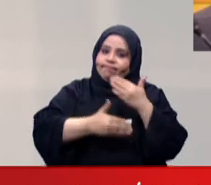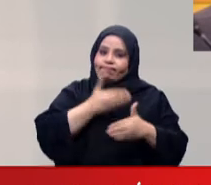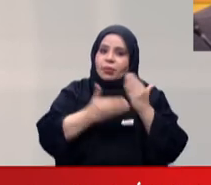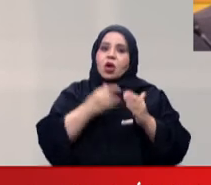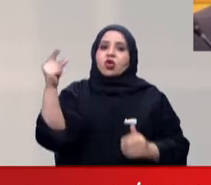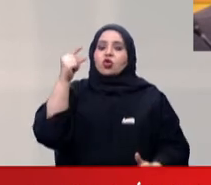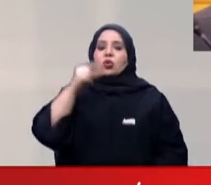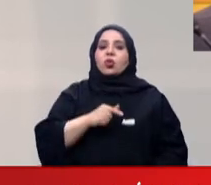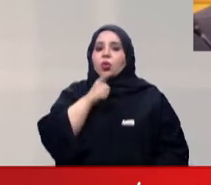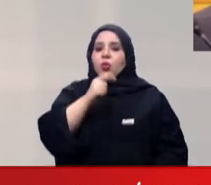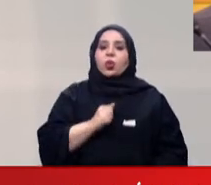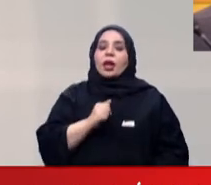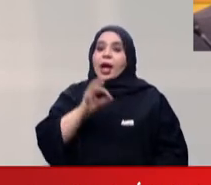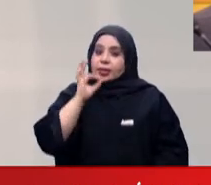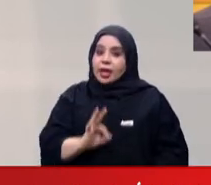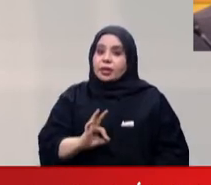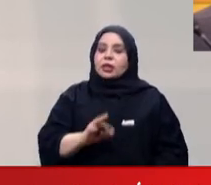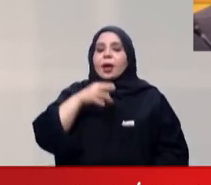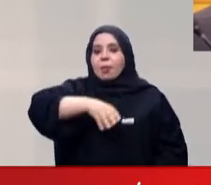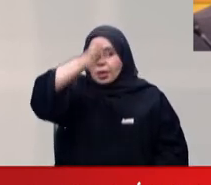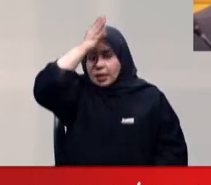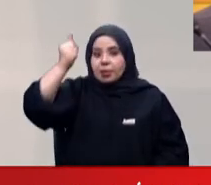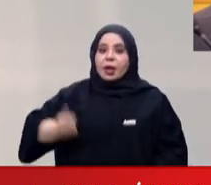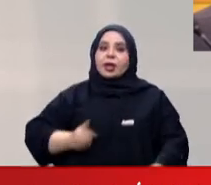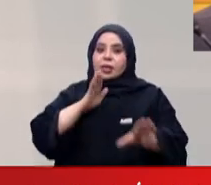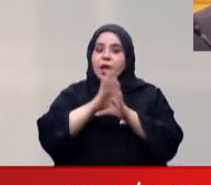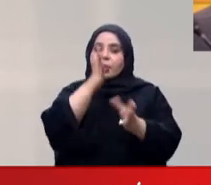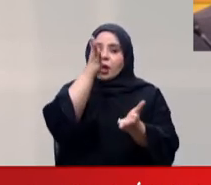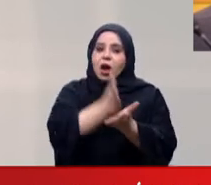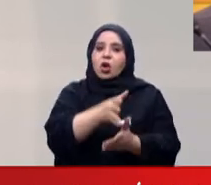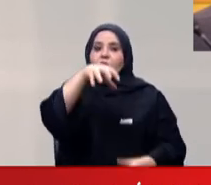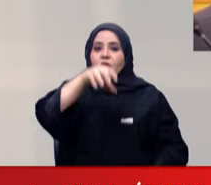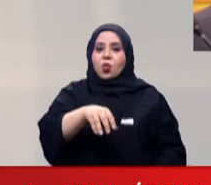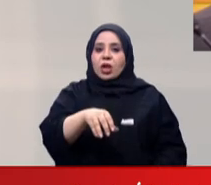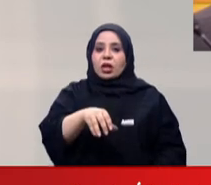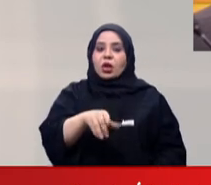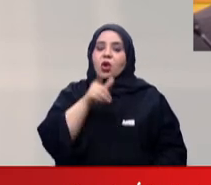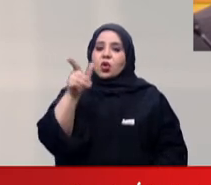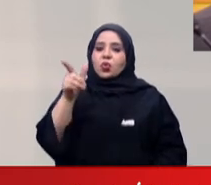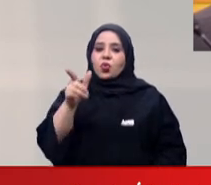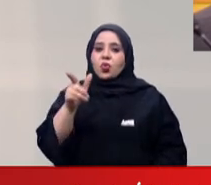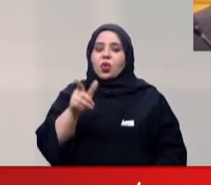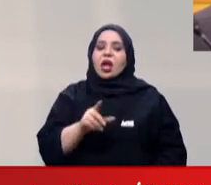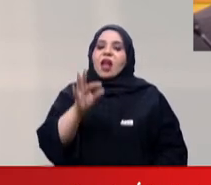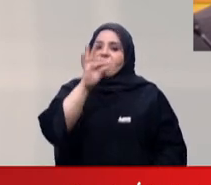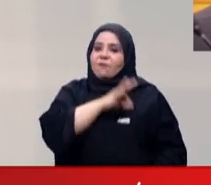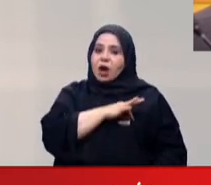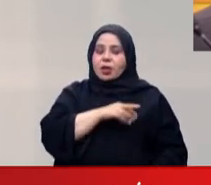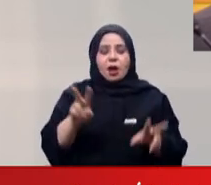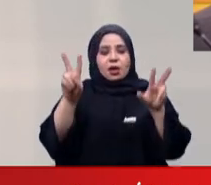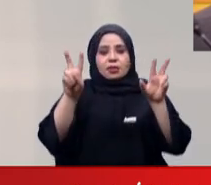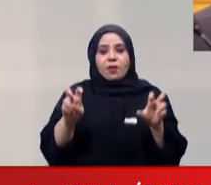راشد الزياني تأكيد مملكة البحرين على دعمها لحق الدول غير القابلة للتصرف في الانتفاع من